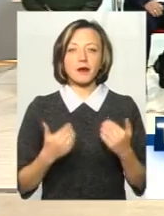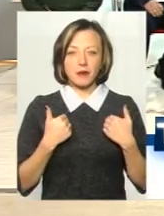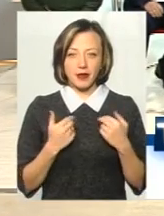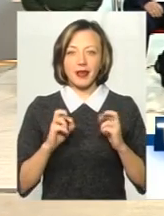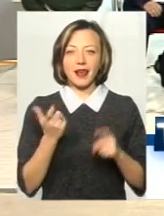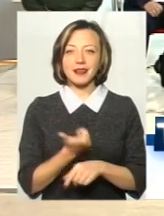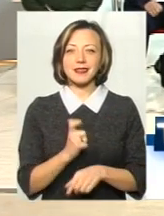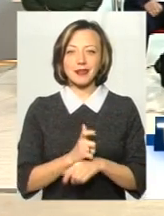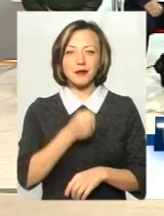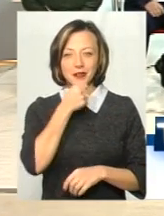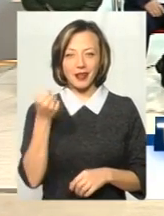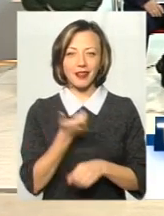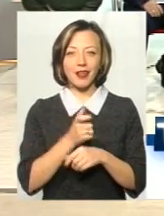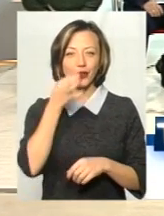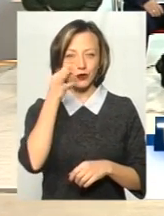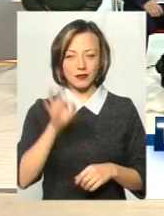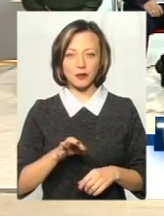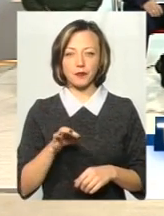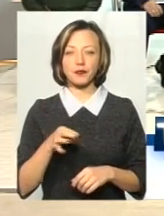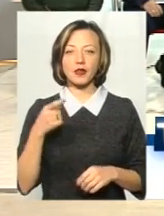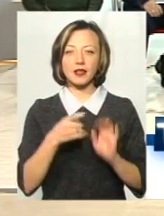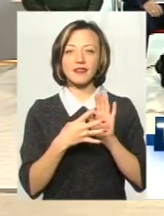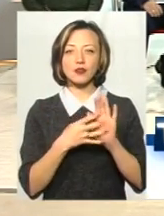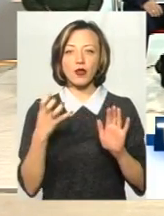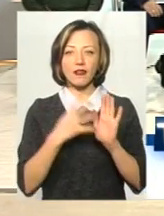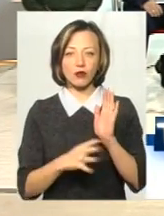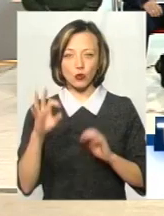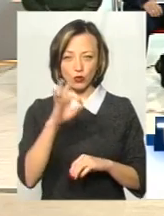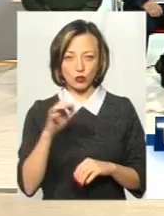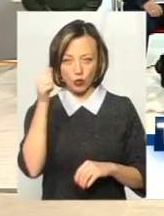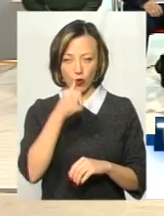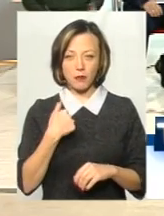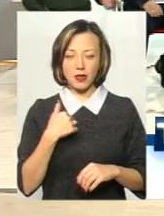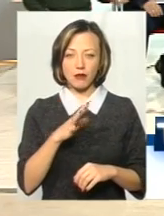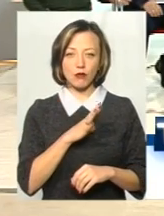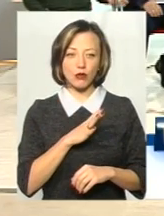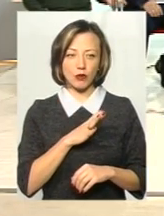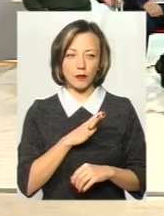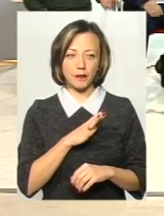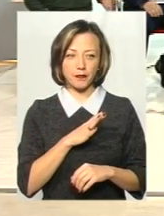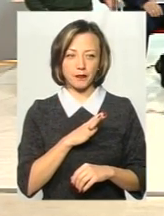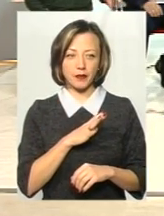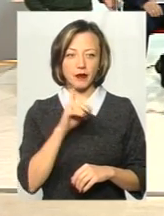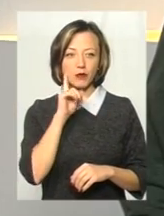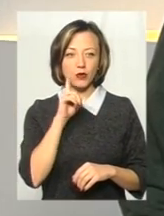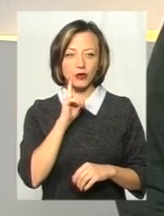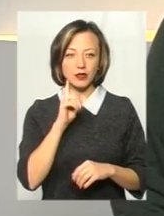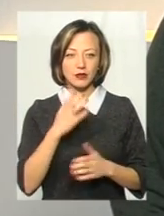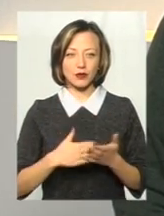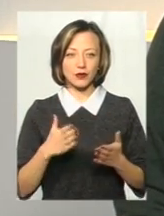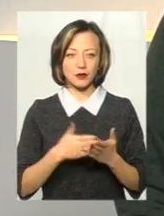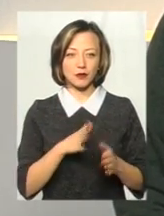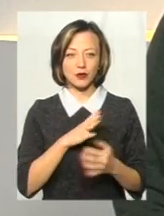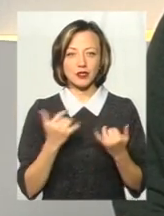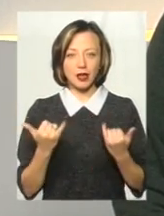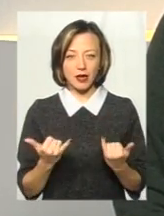да? Найдосвідченішому. Да. В 90-му році, ну я 46-го року, значить мені було молодий зовсім був.